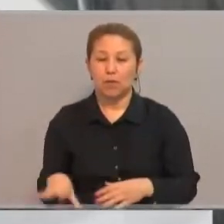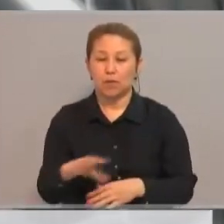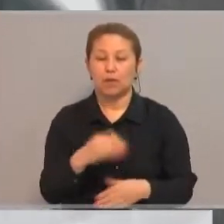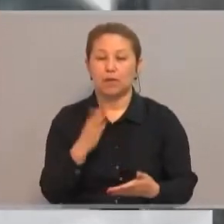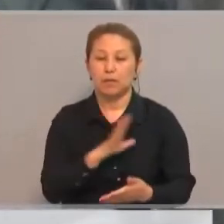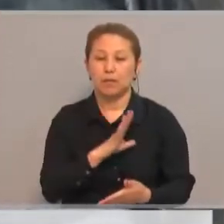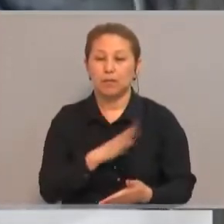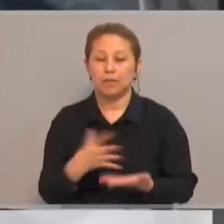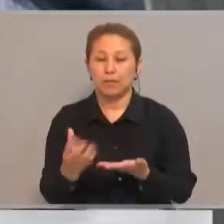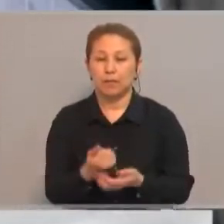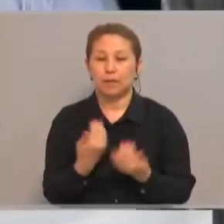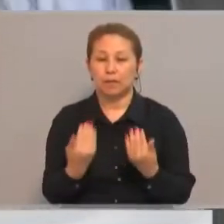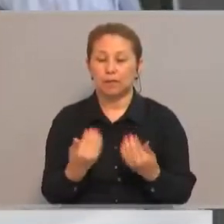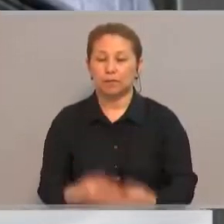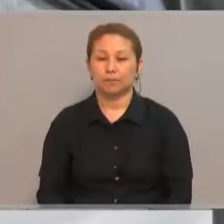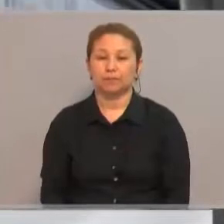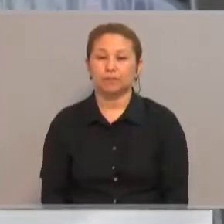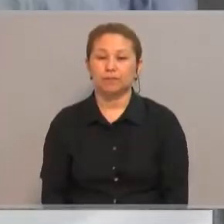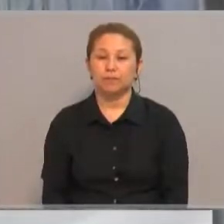уже получили мировое признание.